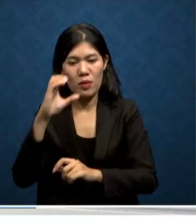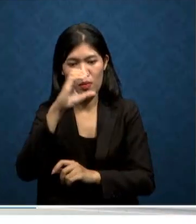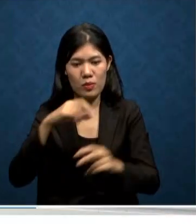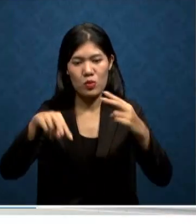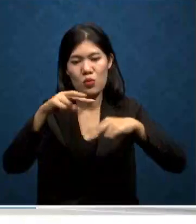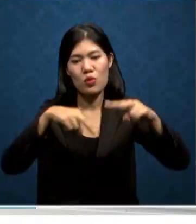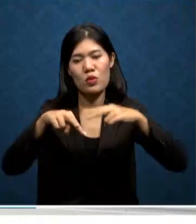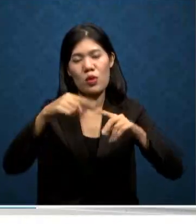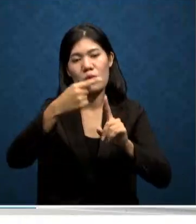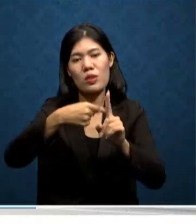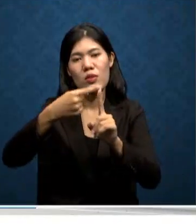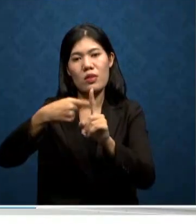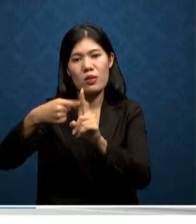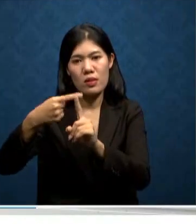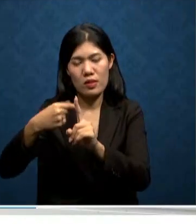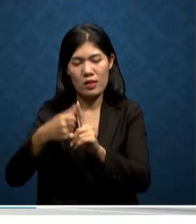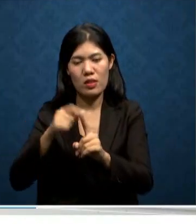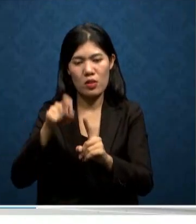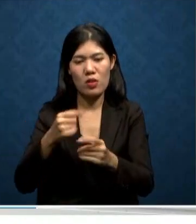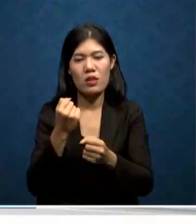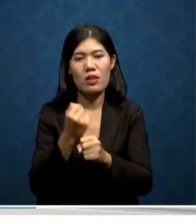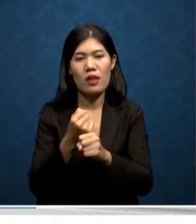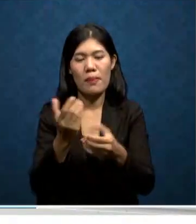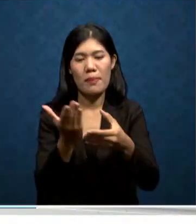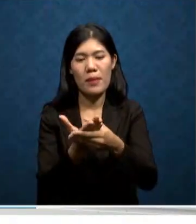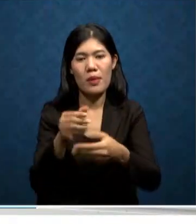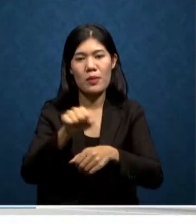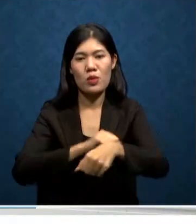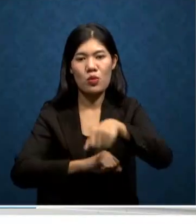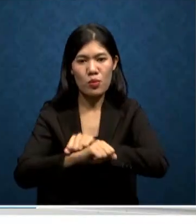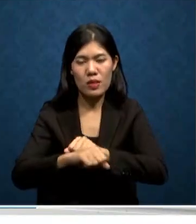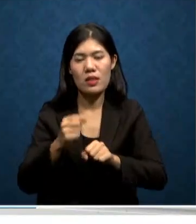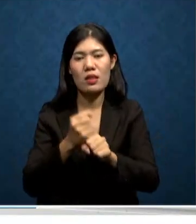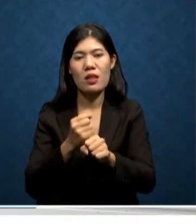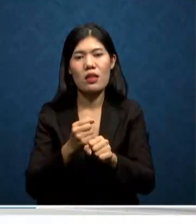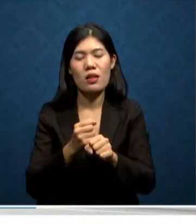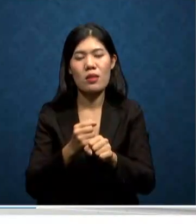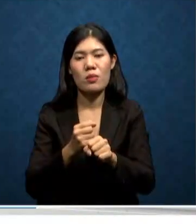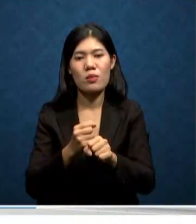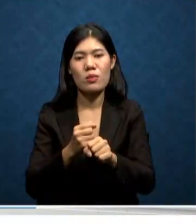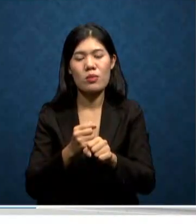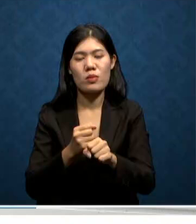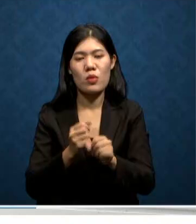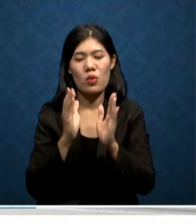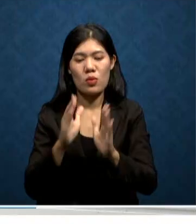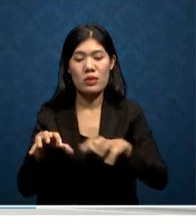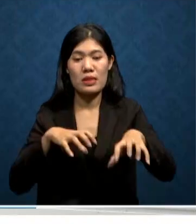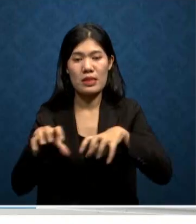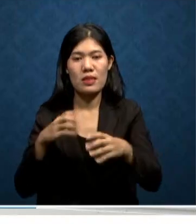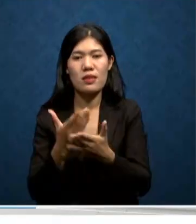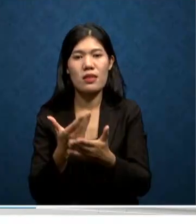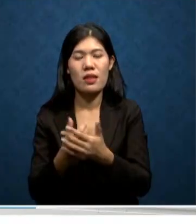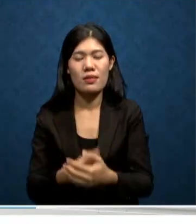ปฏิบัติงานานสำหรับผู้ขอรับจัดสรรเงินและเจ้าหน้าที่นะครับเพื่อใช้ในการเอ่อ